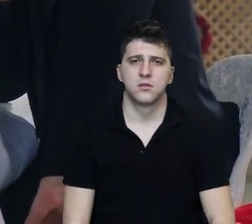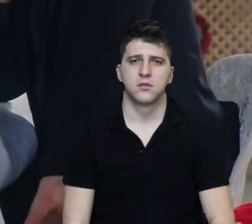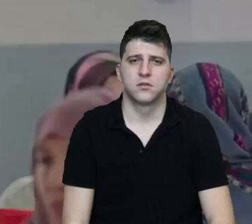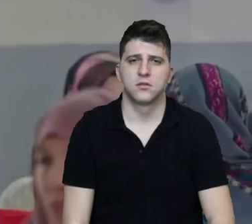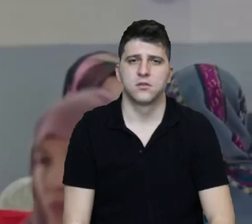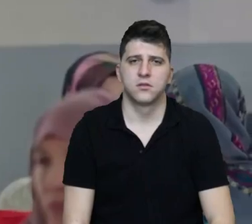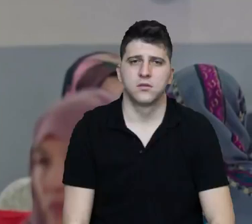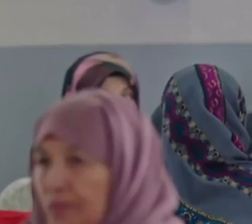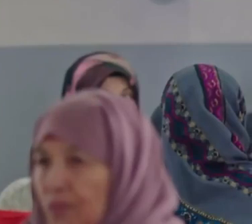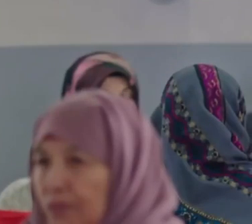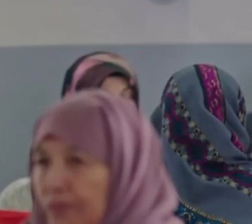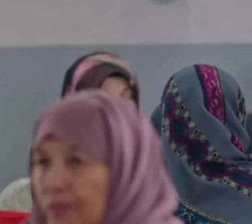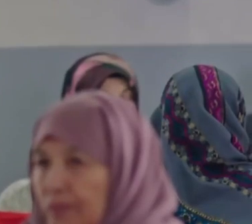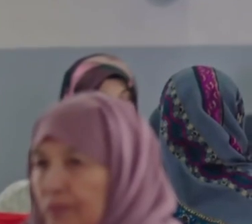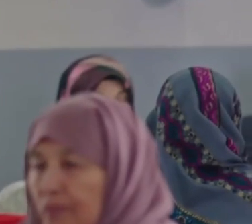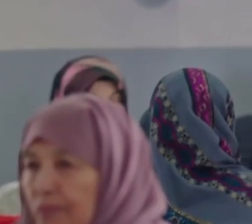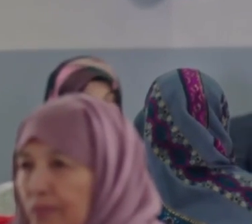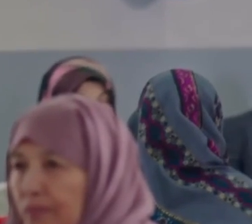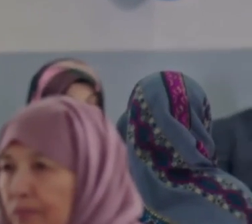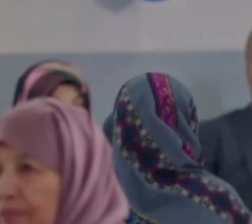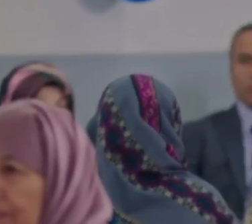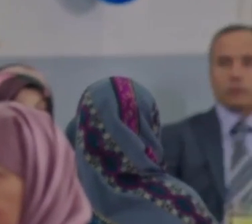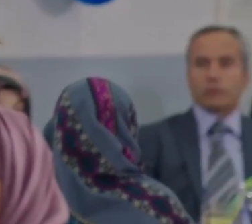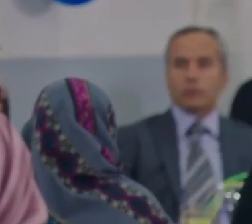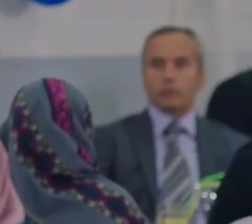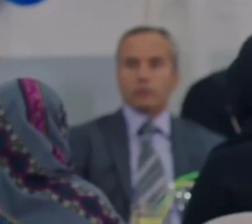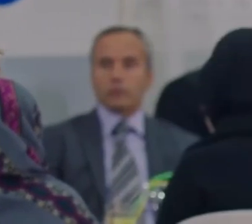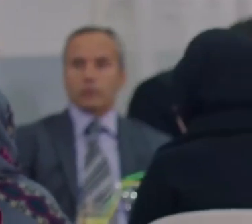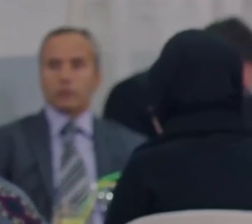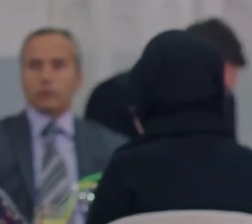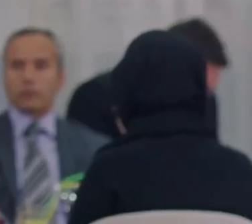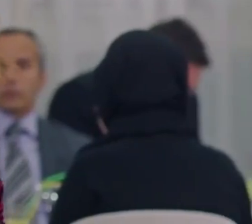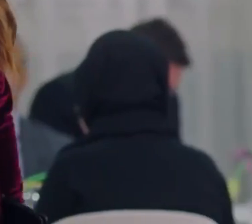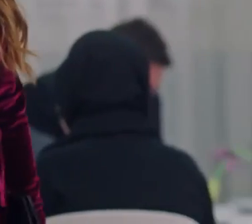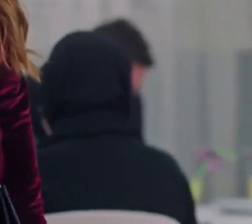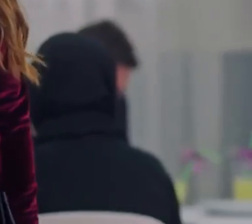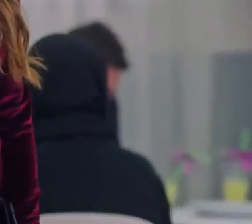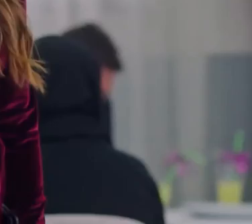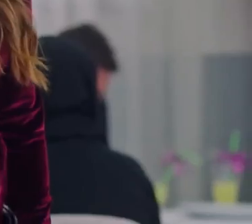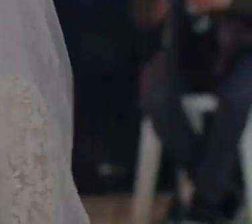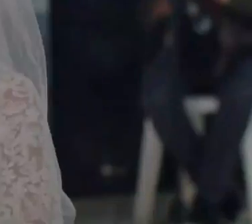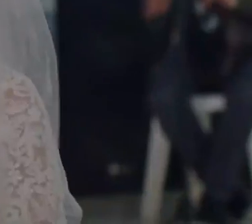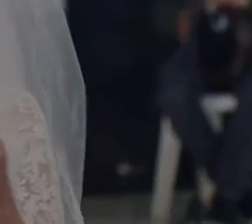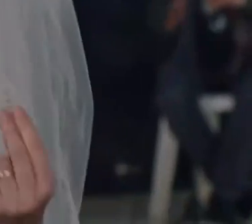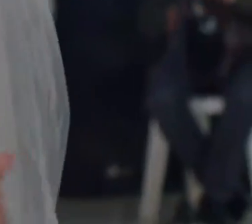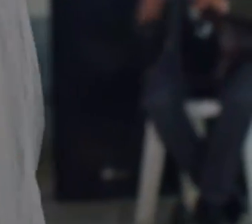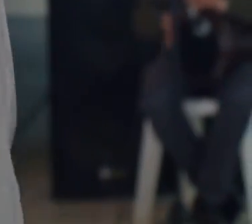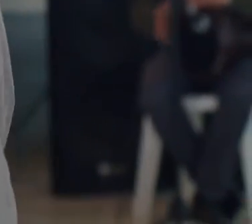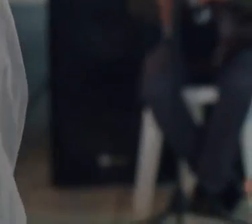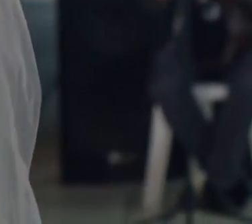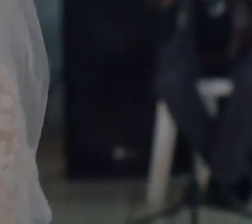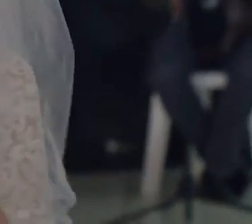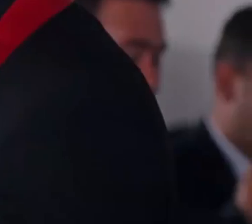koyacak yer arıyor. Engin'in kolunda salona giren Alev, pistte kibar kibar parmak şaklatan Narlan'la İbrahim'e